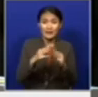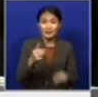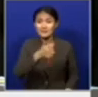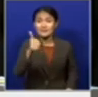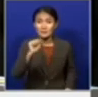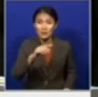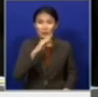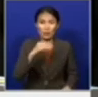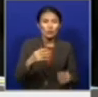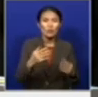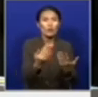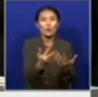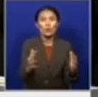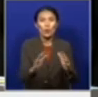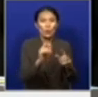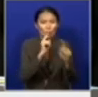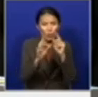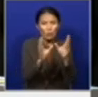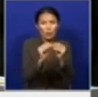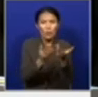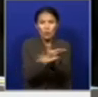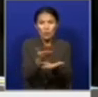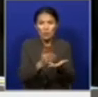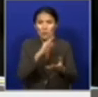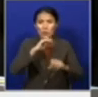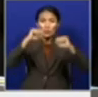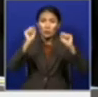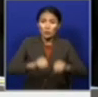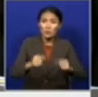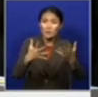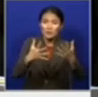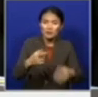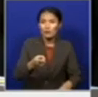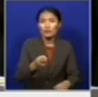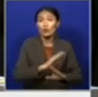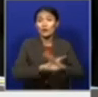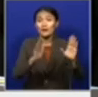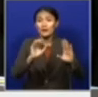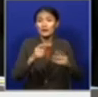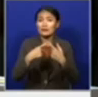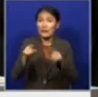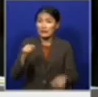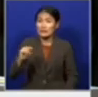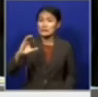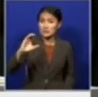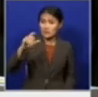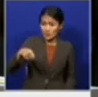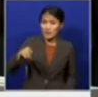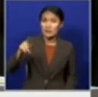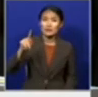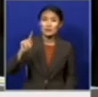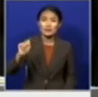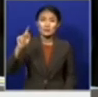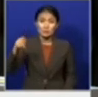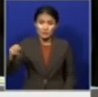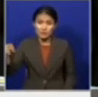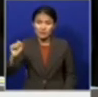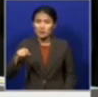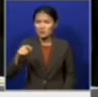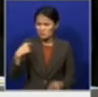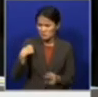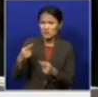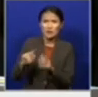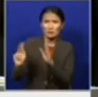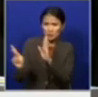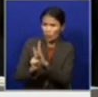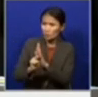ลงเสรีทางการค้าที่ทุกสมาชิกเริ่มต้นเจรจาไปพร้อมกันเหมือนกับการเจรจาในกรอบความตกลงอื่น